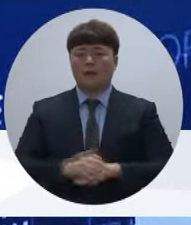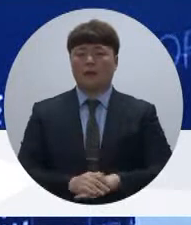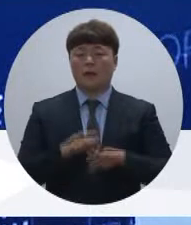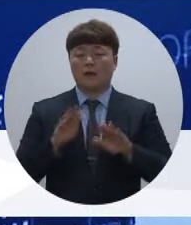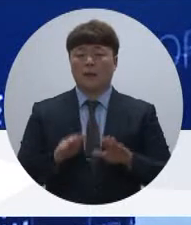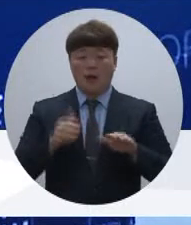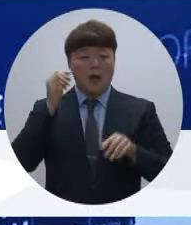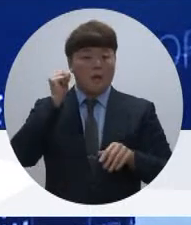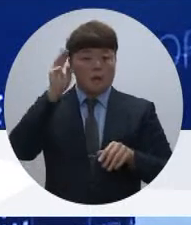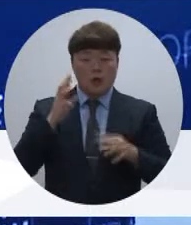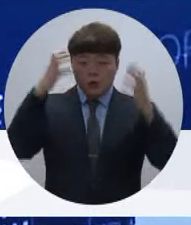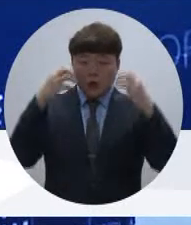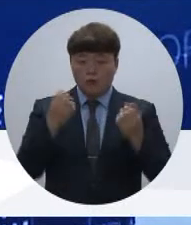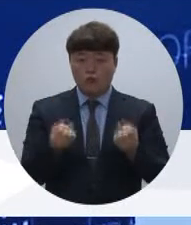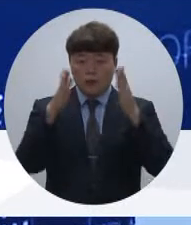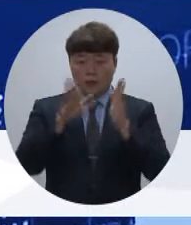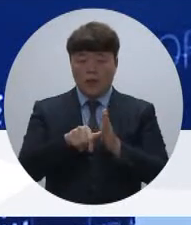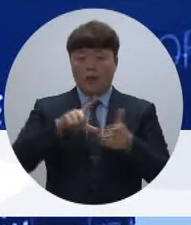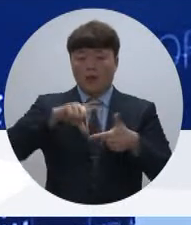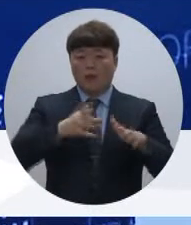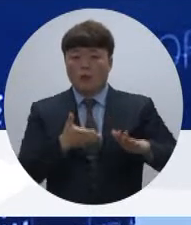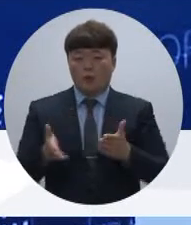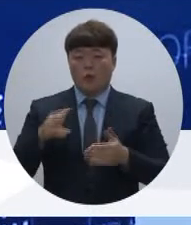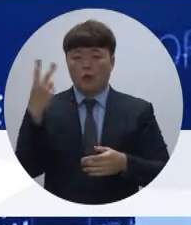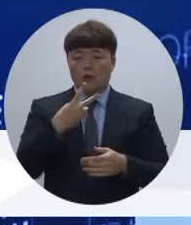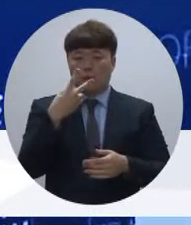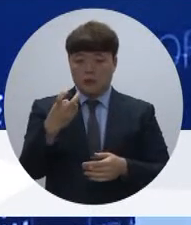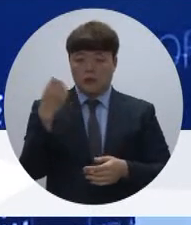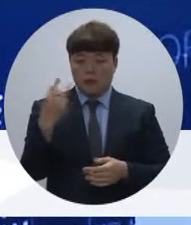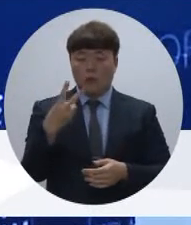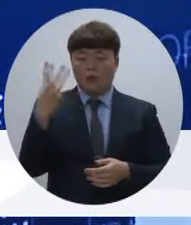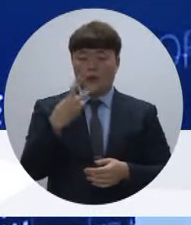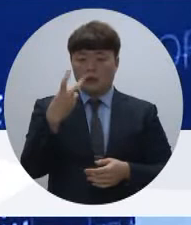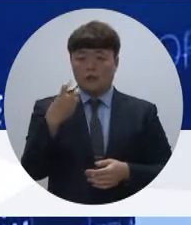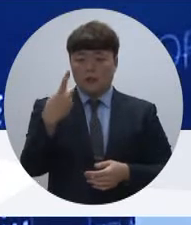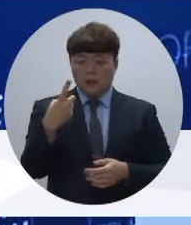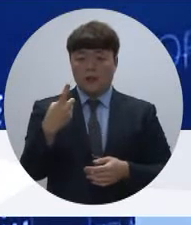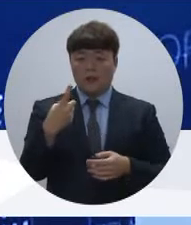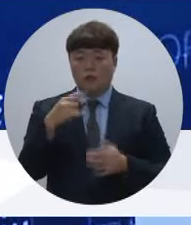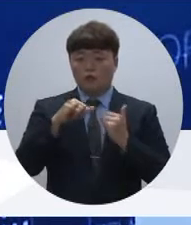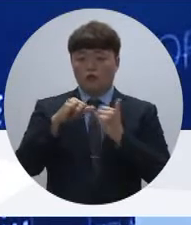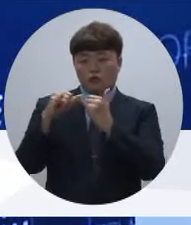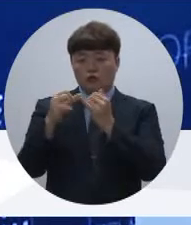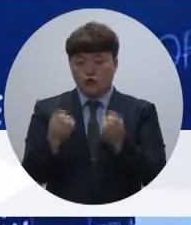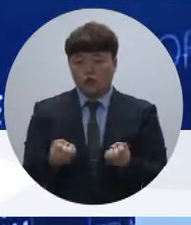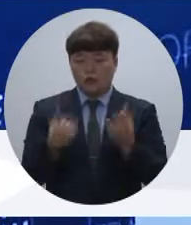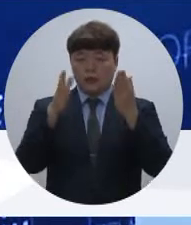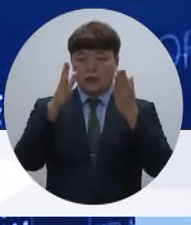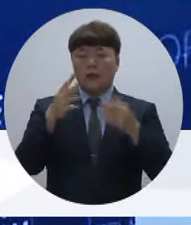합천 바캉스축제가 경상남도에서 주관하는 2020-2021년 문화관광우수축제에서 3년